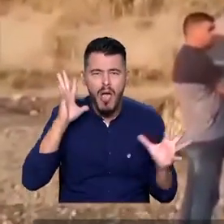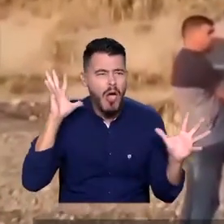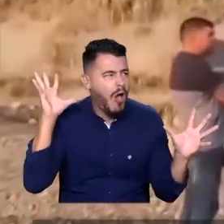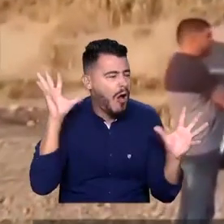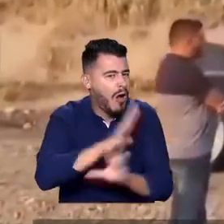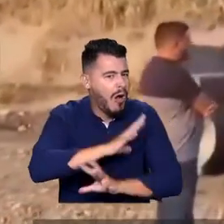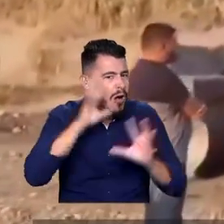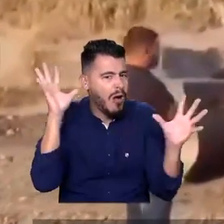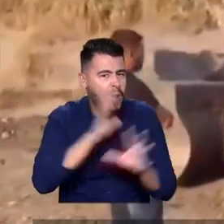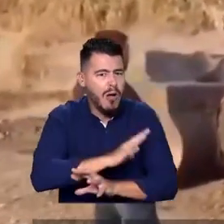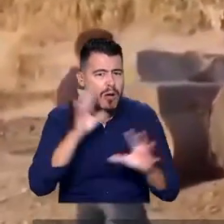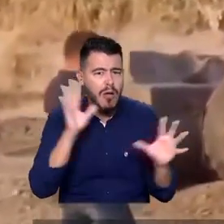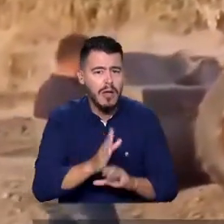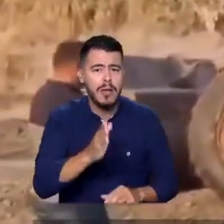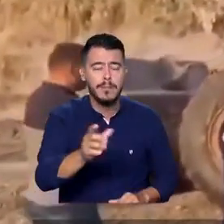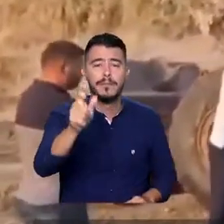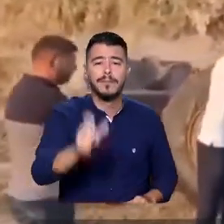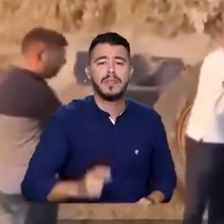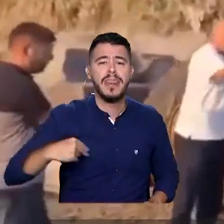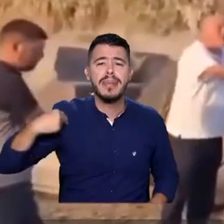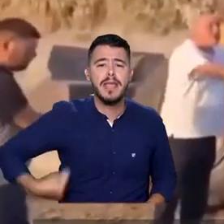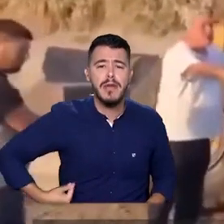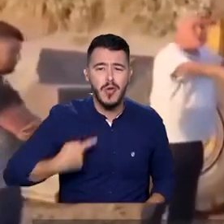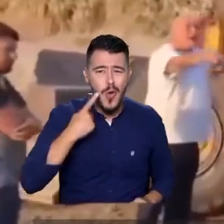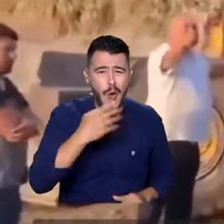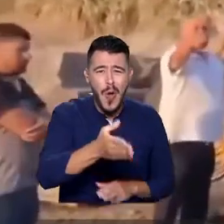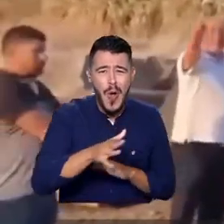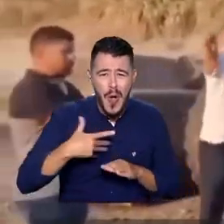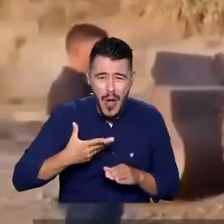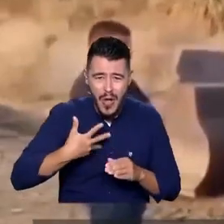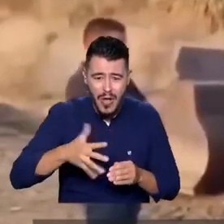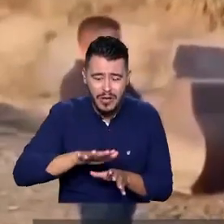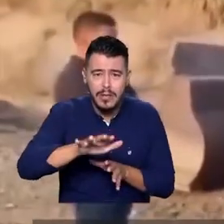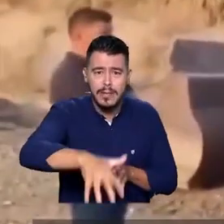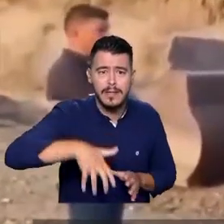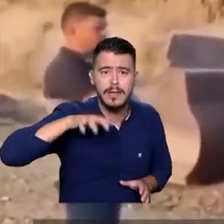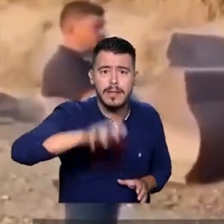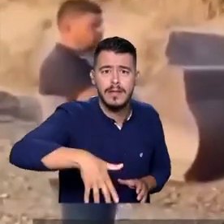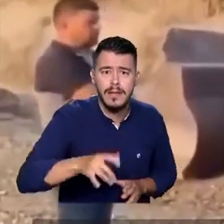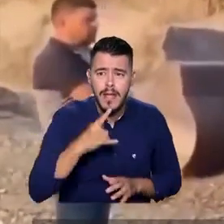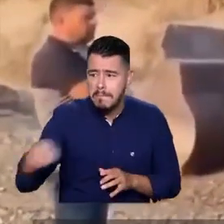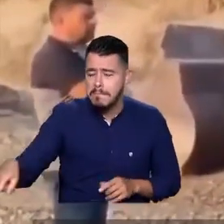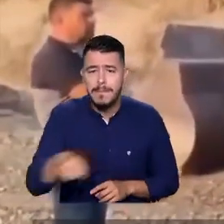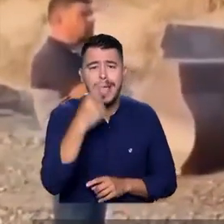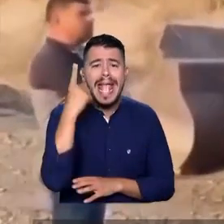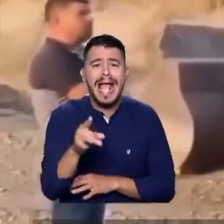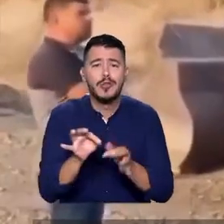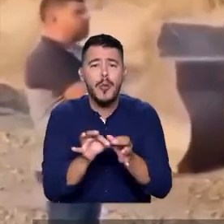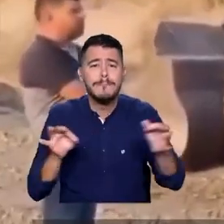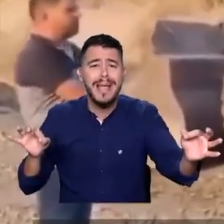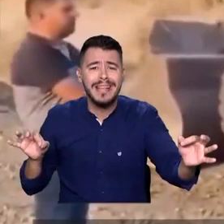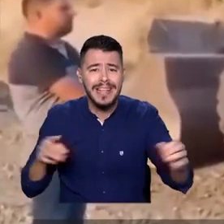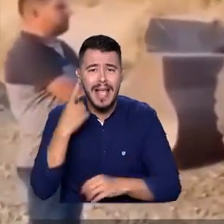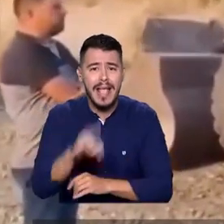Φουρέτας και η Συμμορία, ακούτε εδώ, τα θάβουνε μέσα στο 100 μέτρα από το Δημήνι. 100 μέτρα